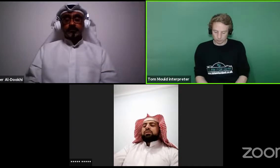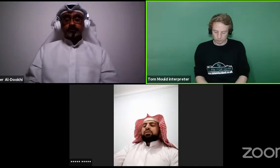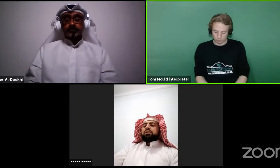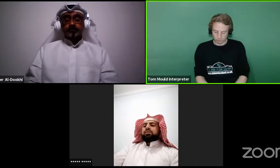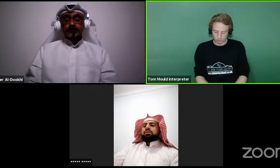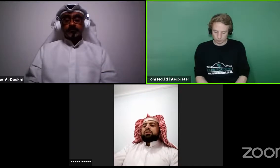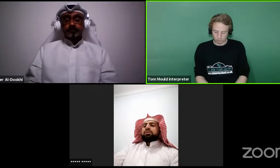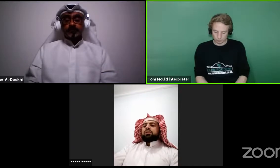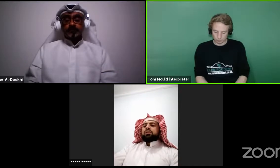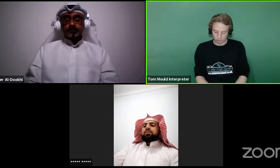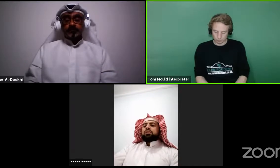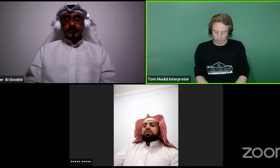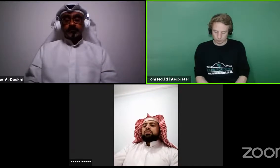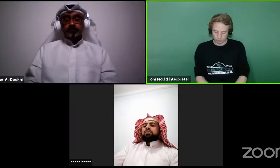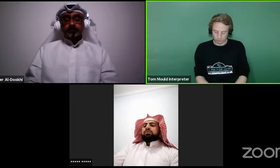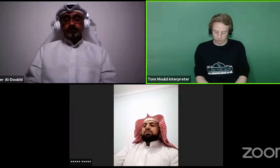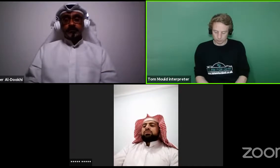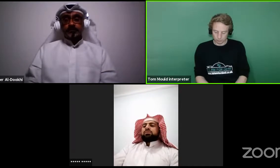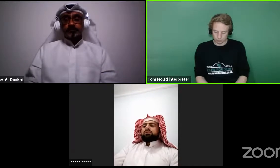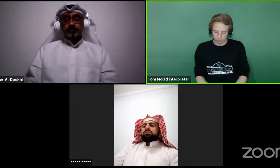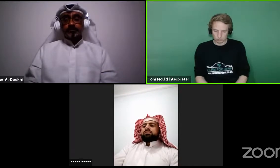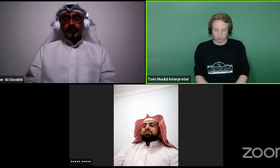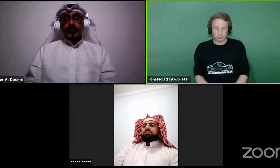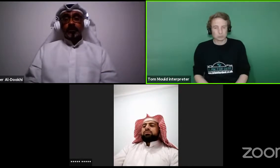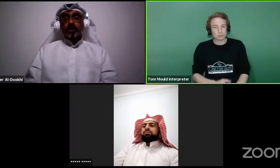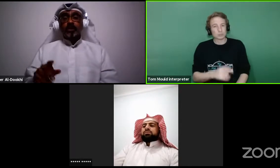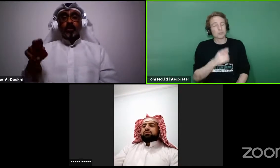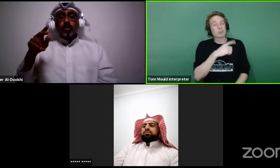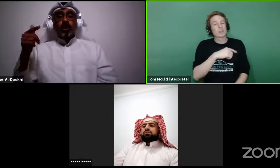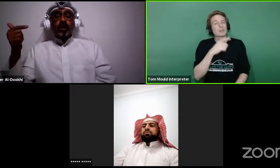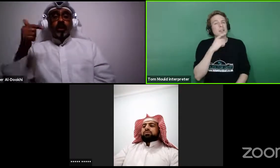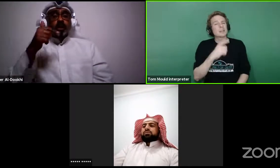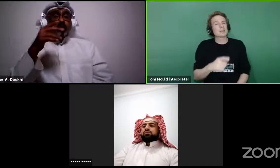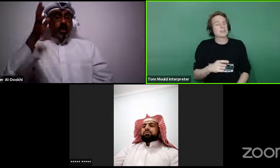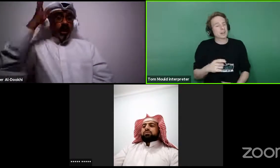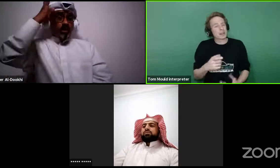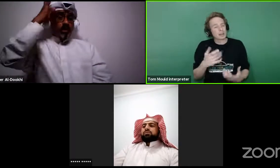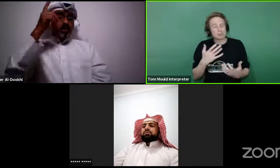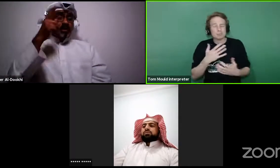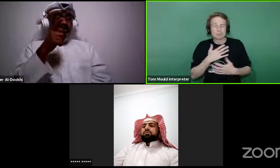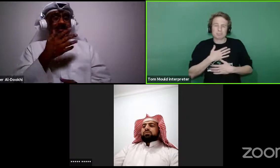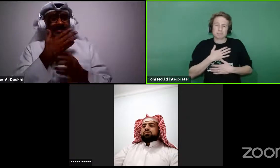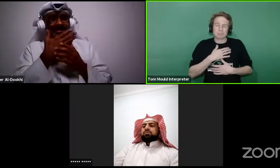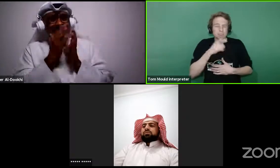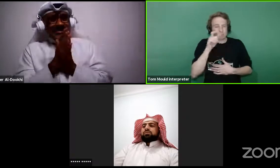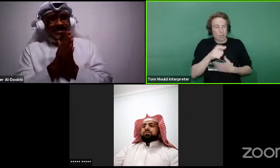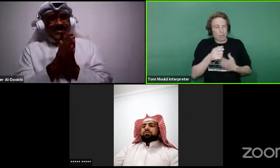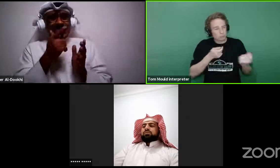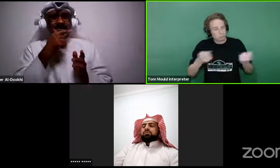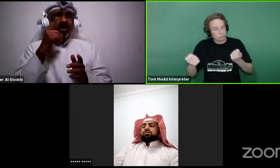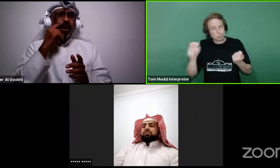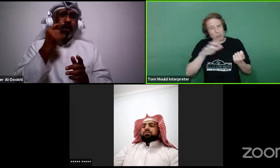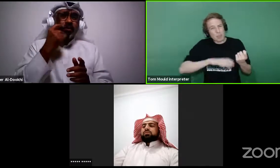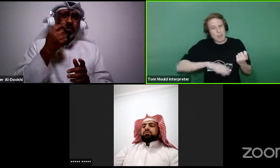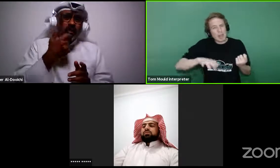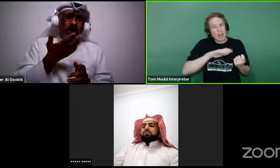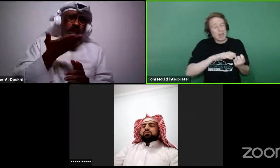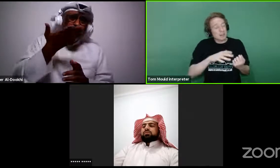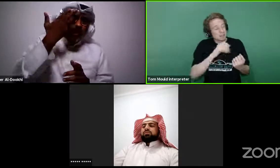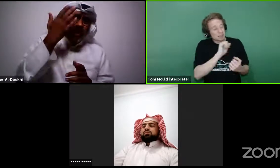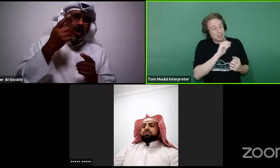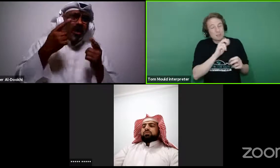المحسنين. They said, O ruler of the land, verily he has an old father, who will grieve for